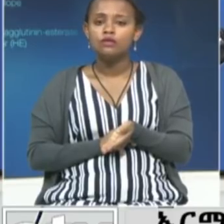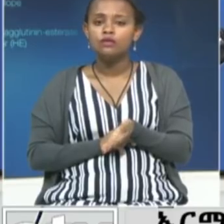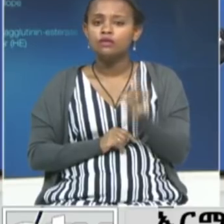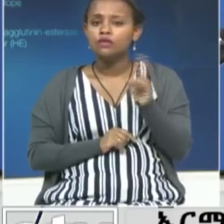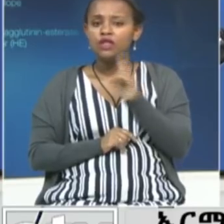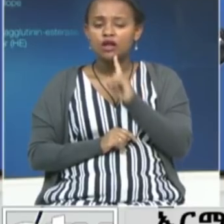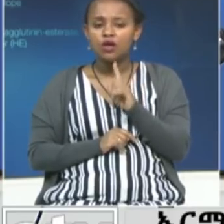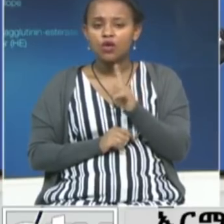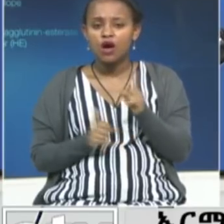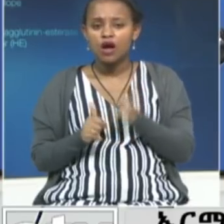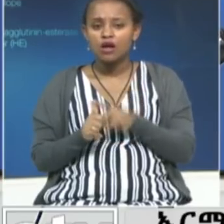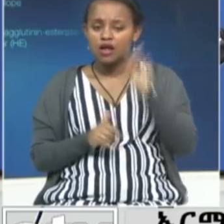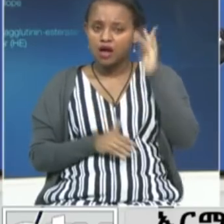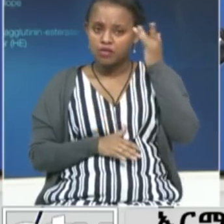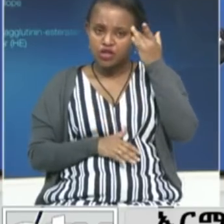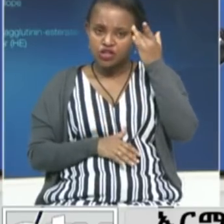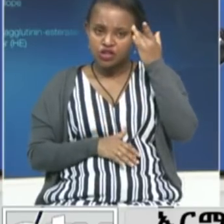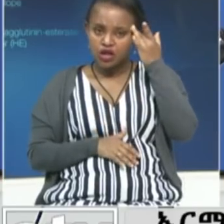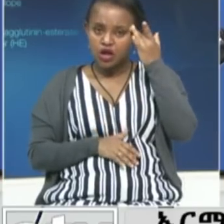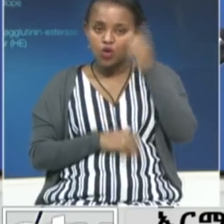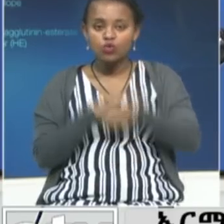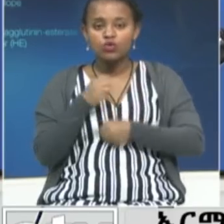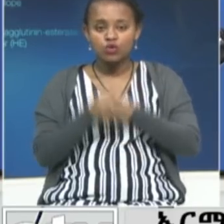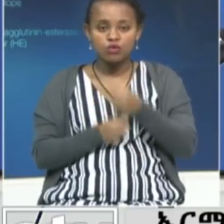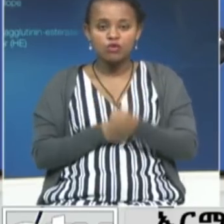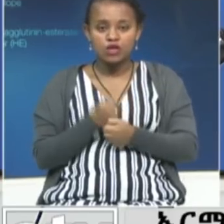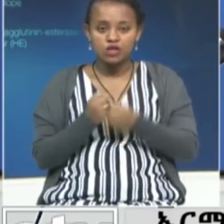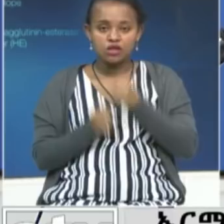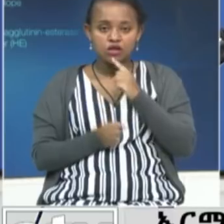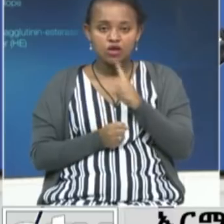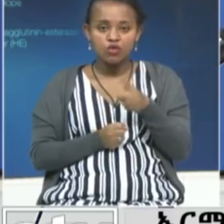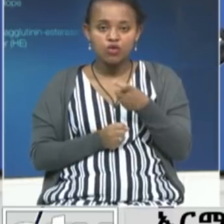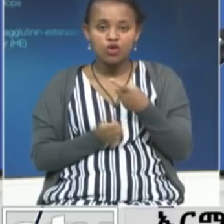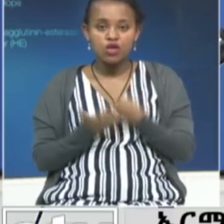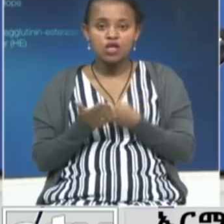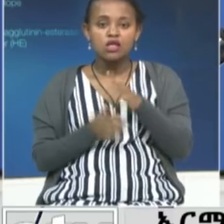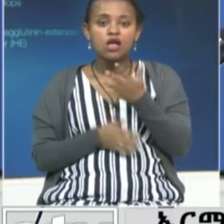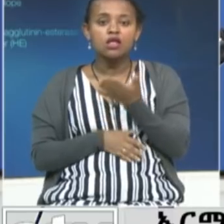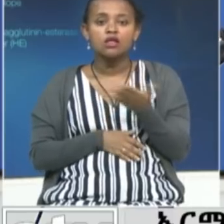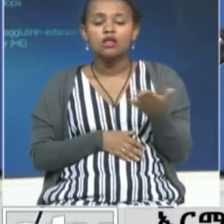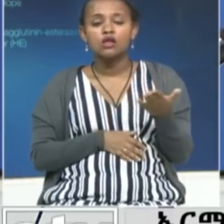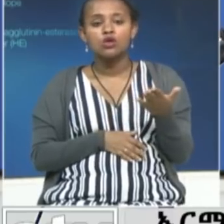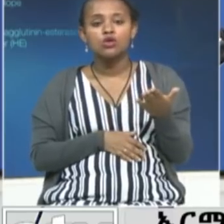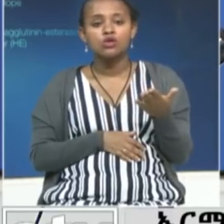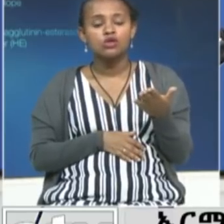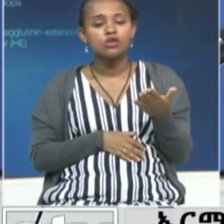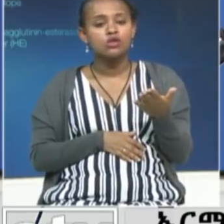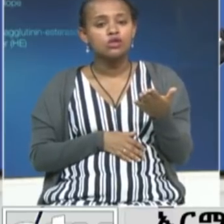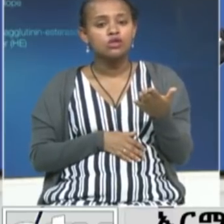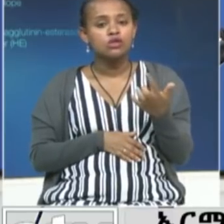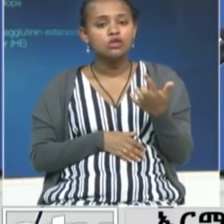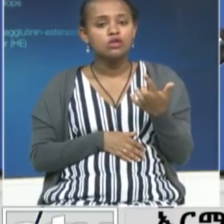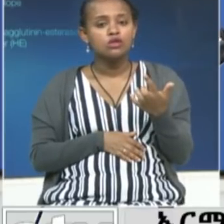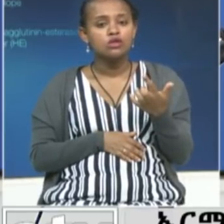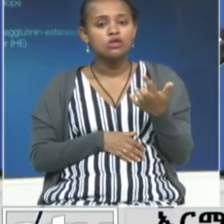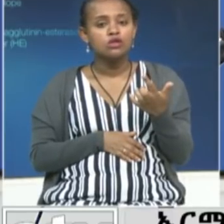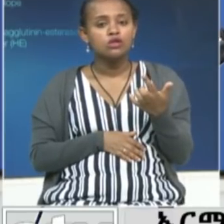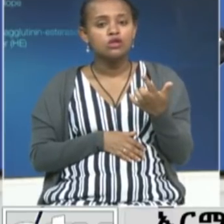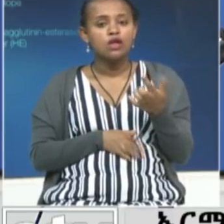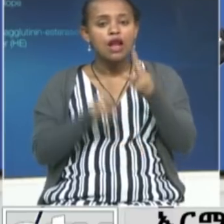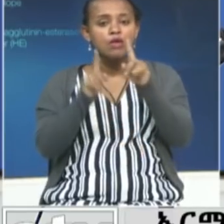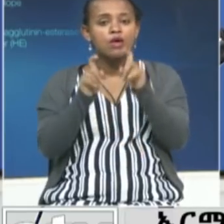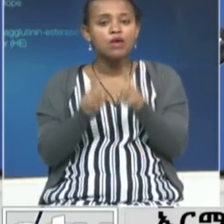ምንድነው? ያው አንደኛ በሽታውን ቴንሽን መሰለኝ እንደዚህ አይነት ነገር አለ። እኛ ላይ የተጠነን ፈጠር